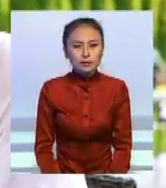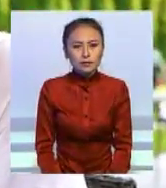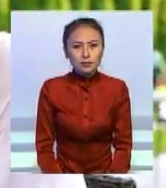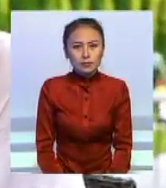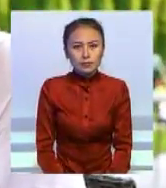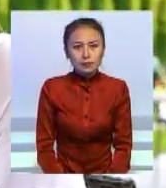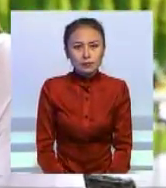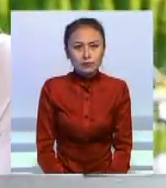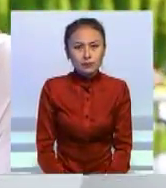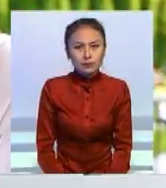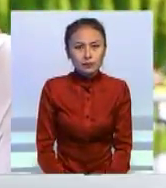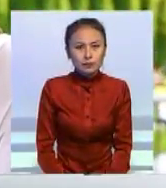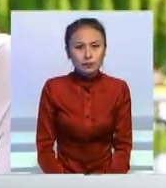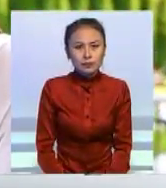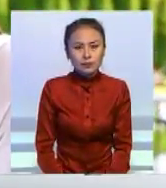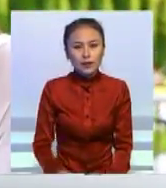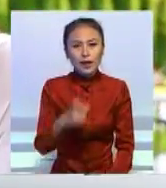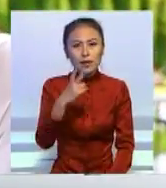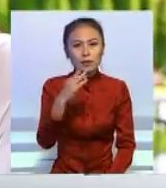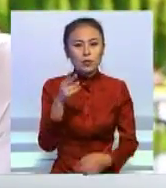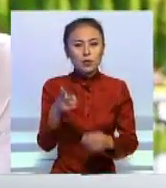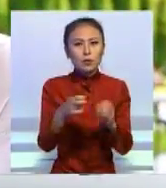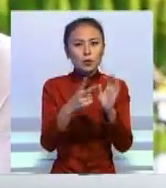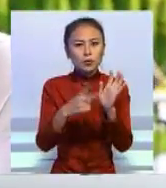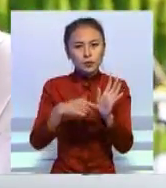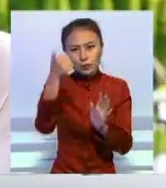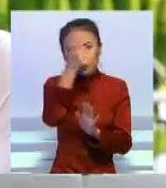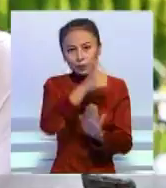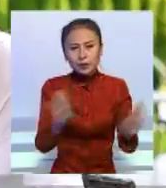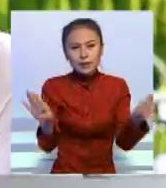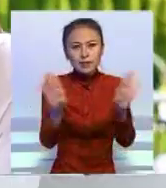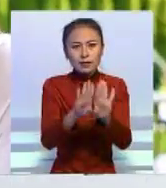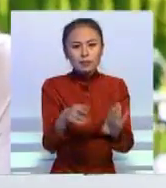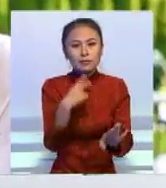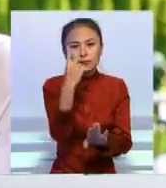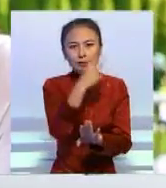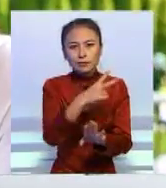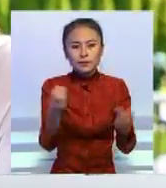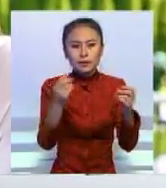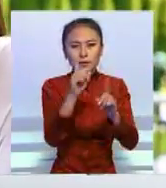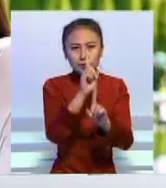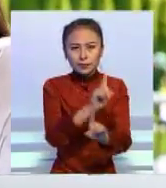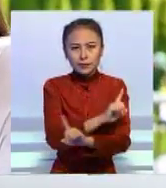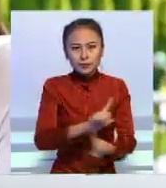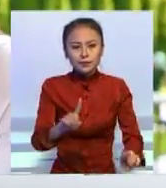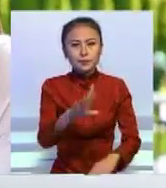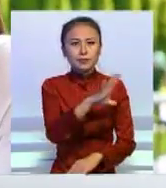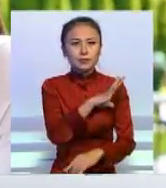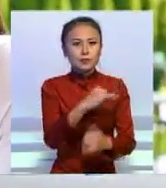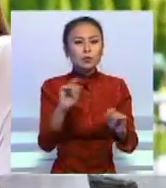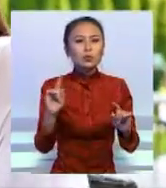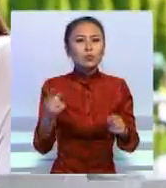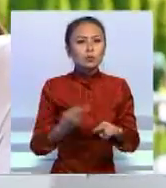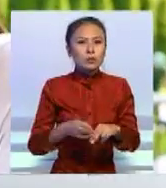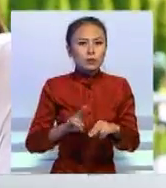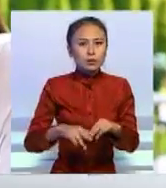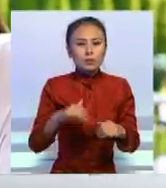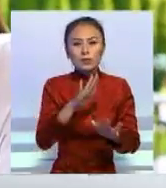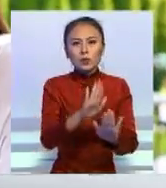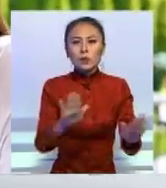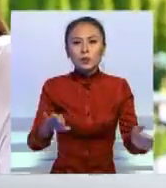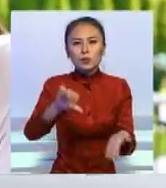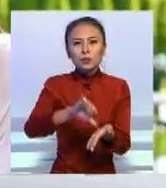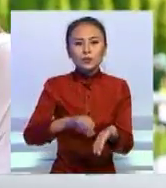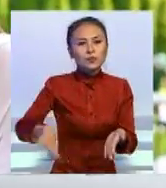Церемония закрытия тоже удивила. Экспо 2017 көрмесінің жабылу салтанаты да ерекше әсер қалдырды. Неге десеңіз, көрмеге